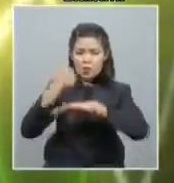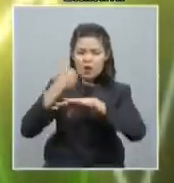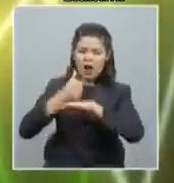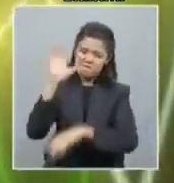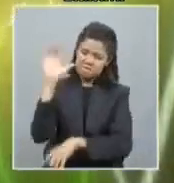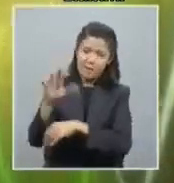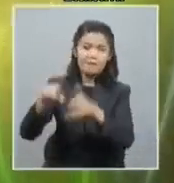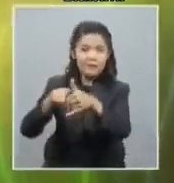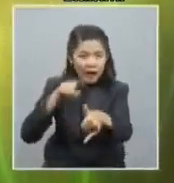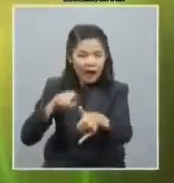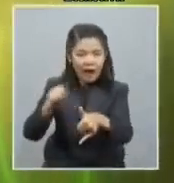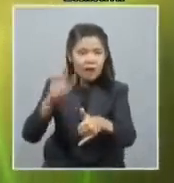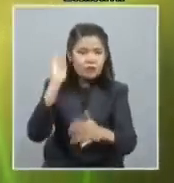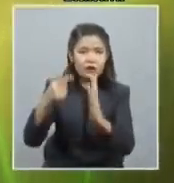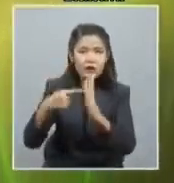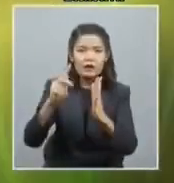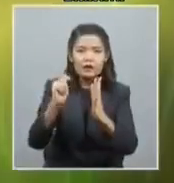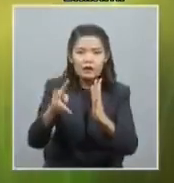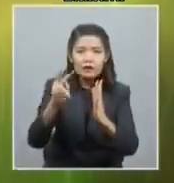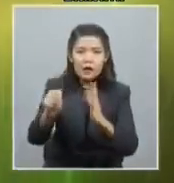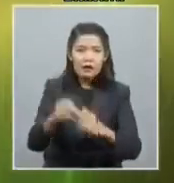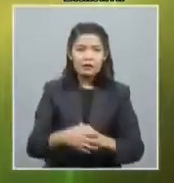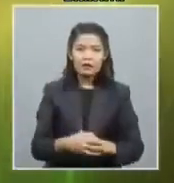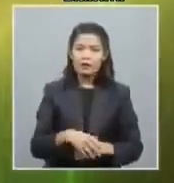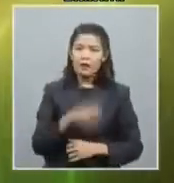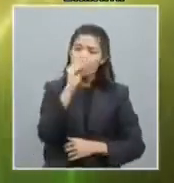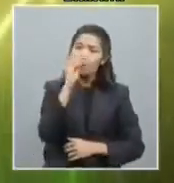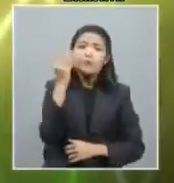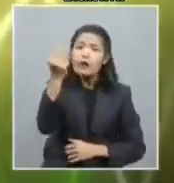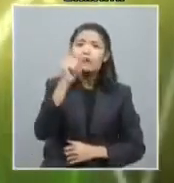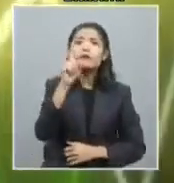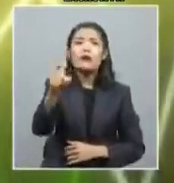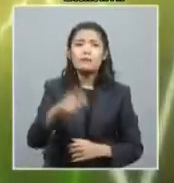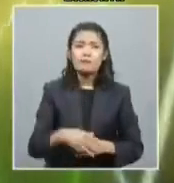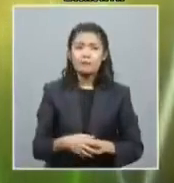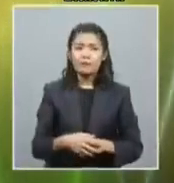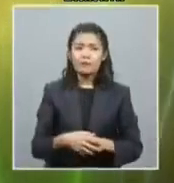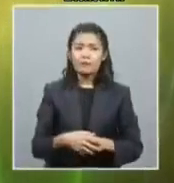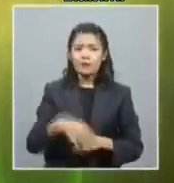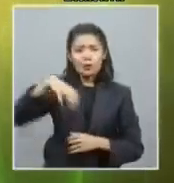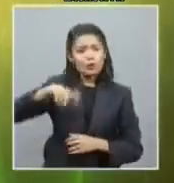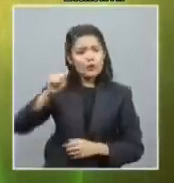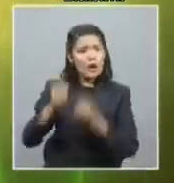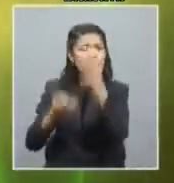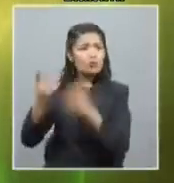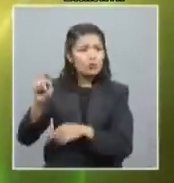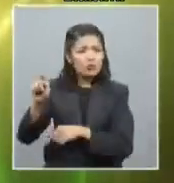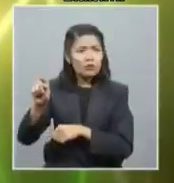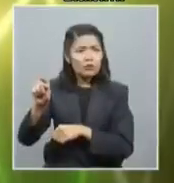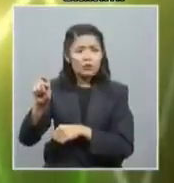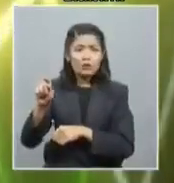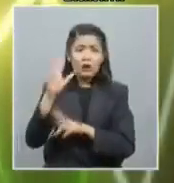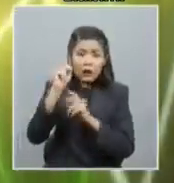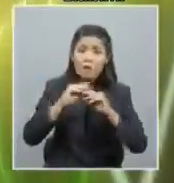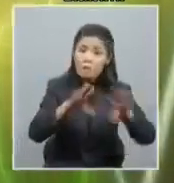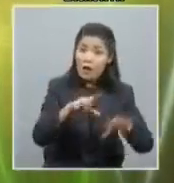คู่ค่ายเท่งเนี่ยบอกโ อ้แค่พูดมาได้ยัง กันในวิญญาณเขาเล่นกันไหม แรงเหมือนเนี้ยเหมือนข้าวนี่